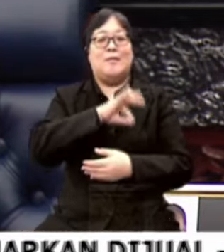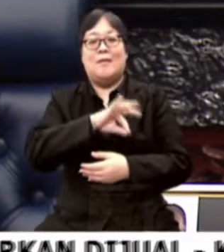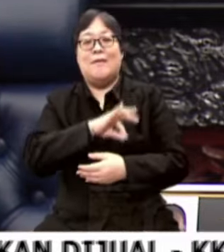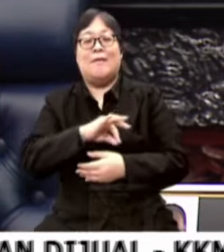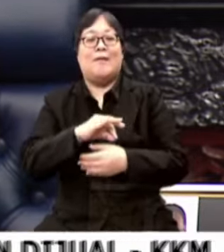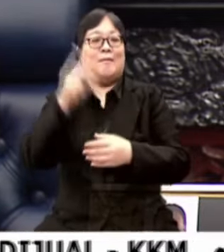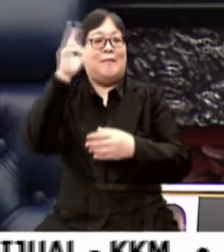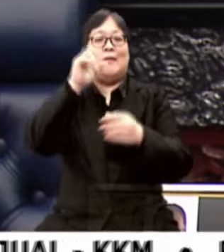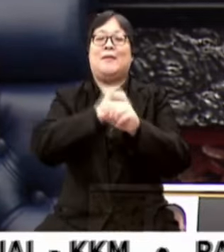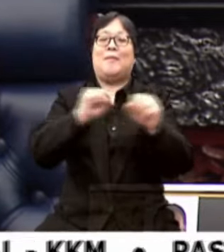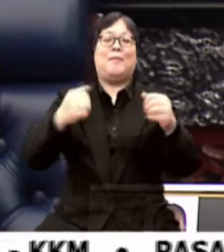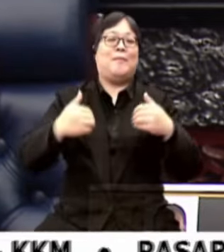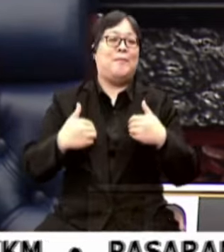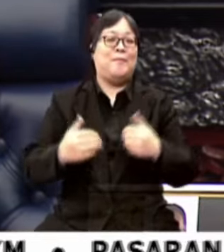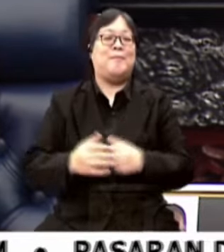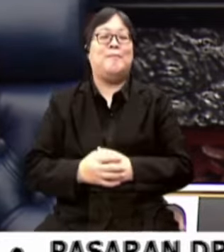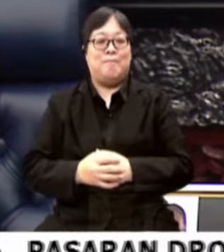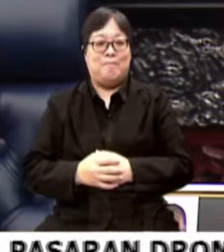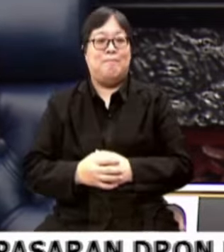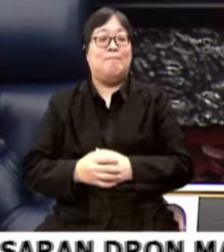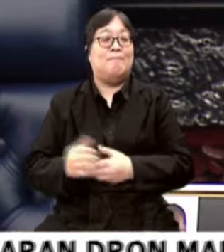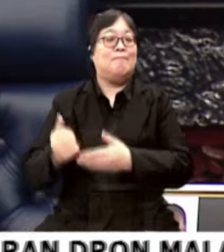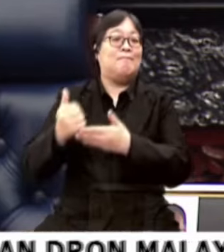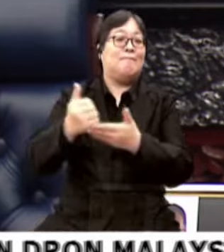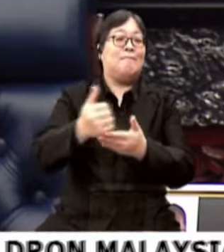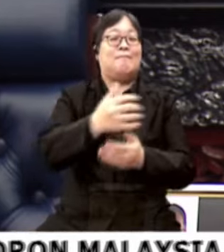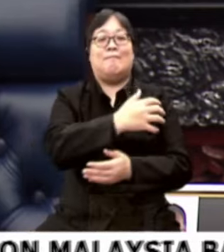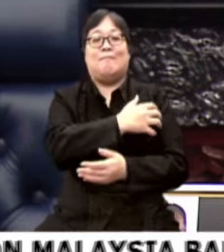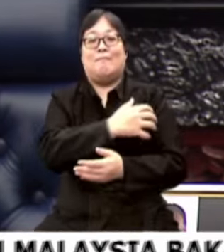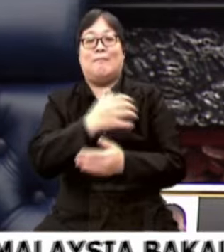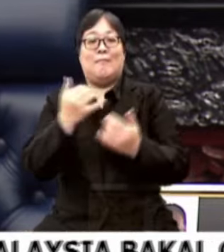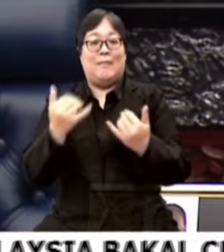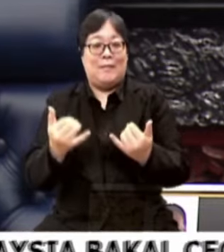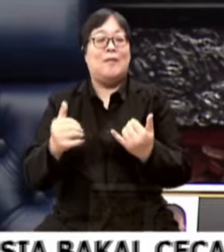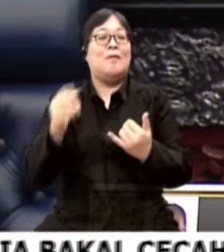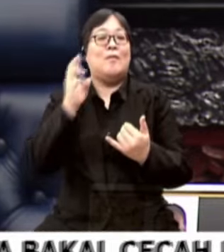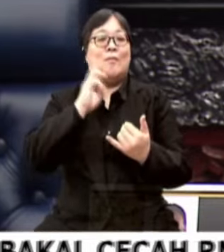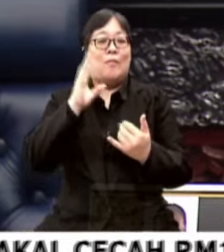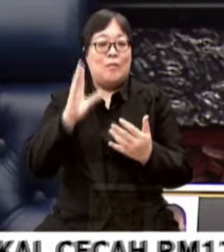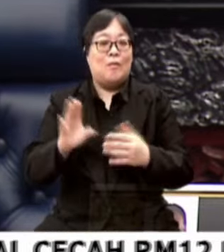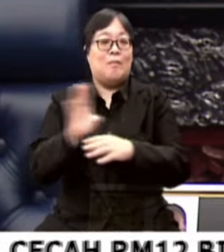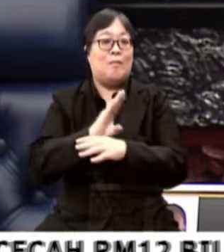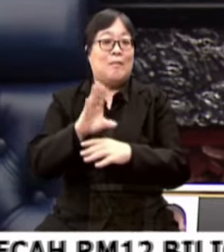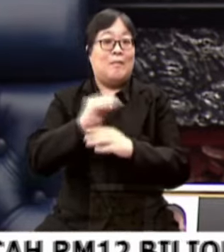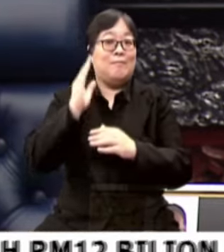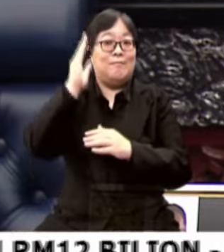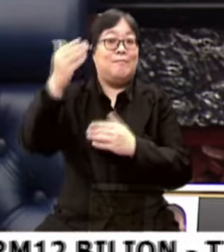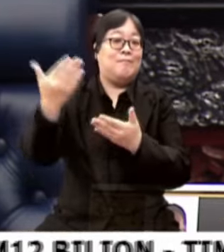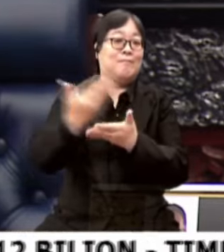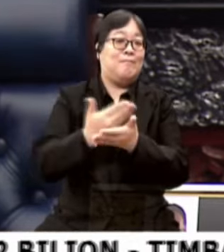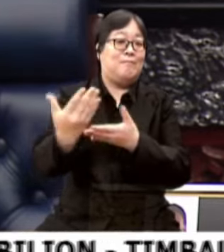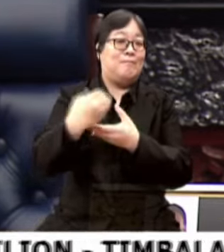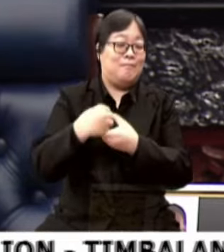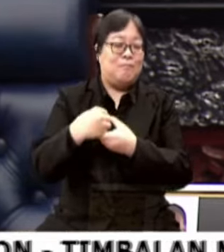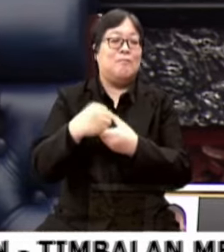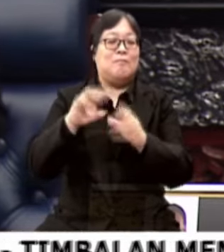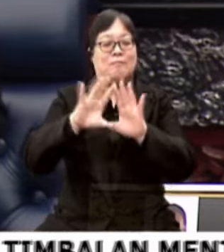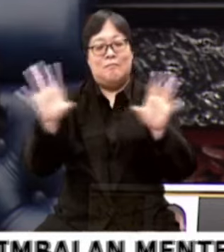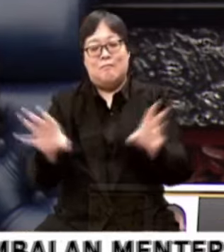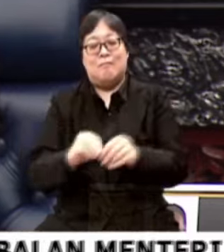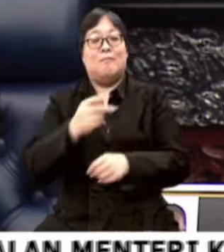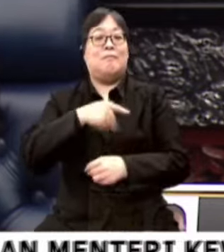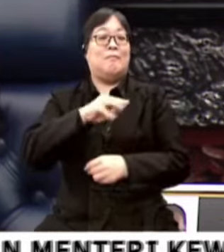yang disediakan oleh kerajaan dalam membantu memperkasa Usahawan sedih ada dan juga bakal Usahawan secara keseluruhannya kementerian dan